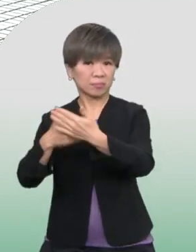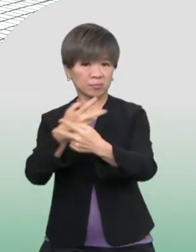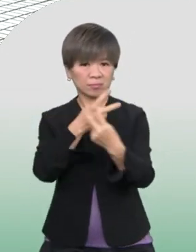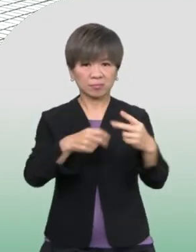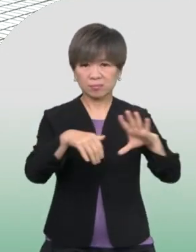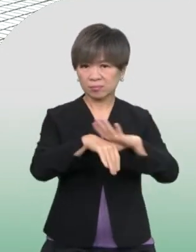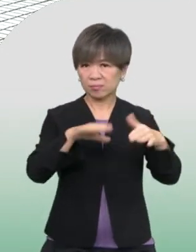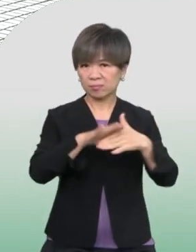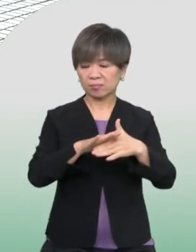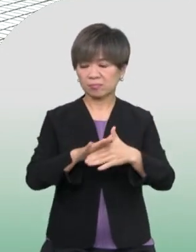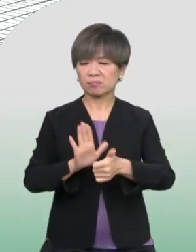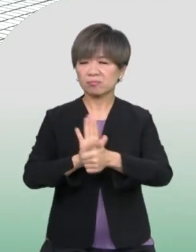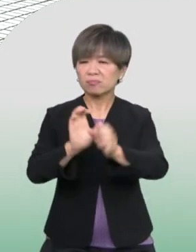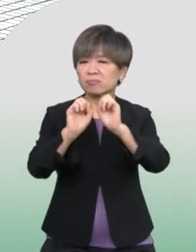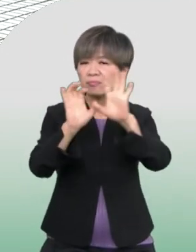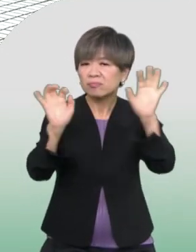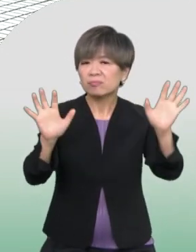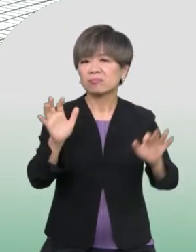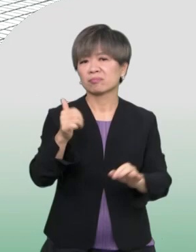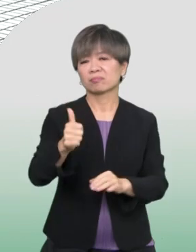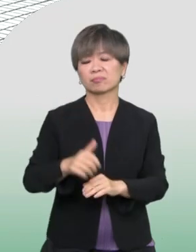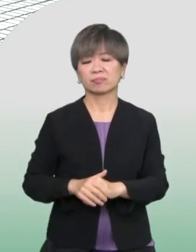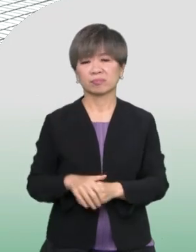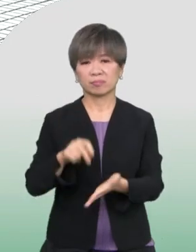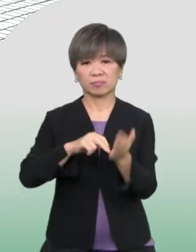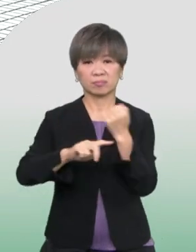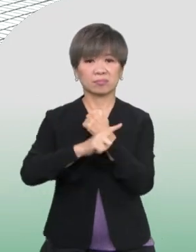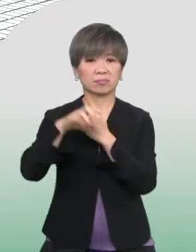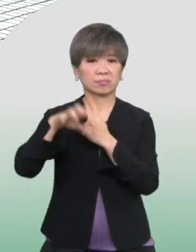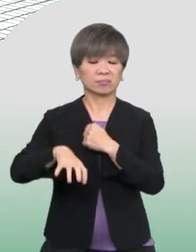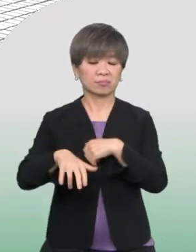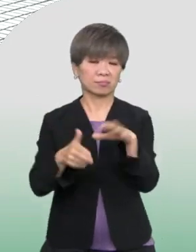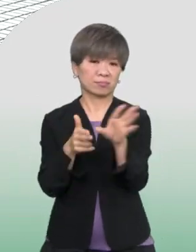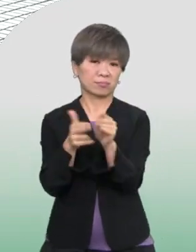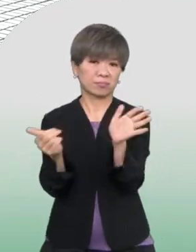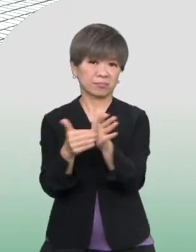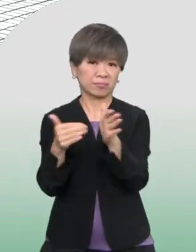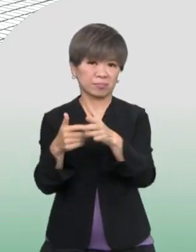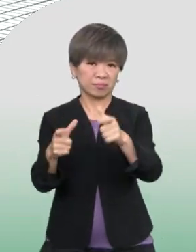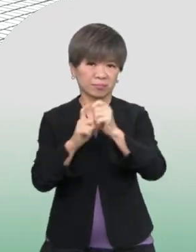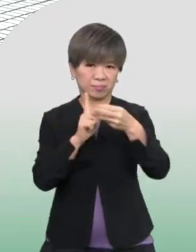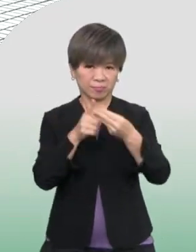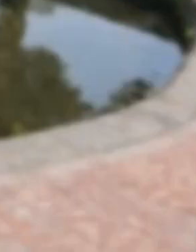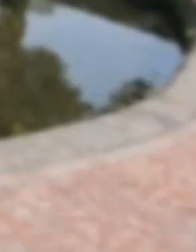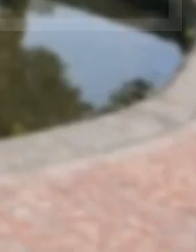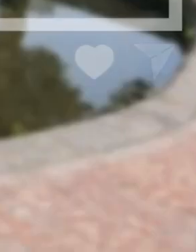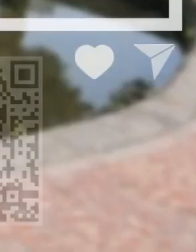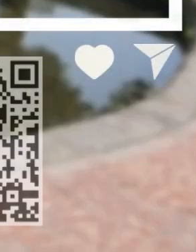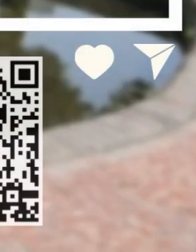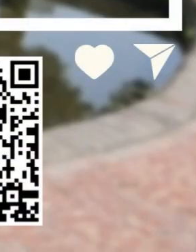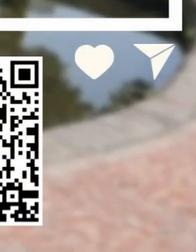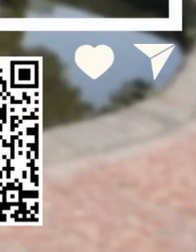文化推向世界。以上就是台立法院的最新消息，也就赶时间，版本旁内。